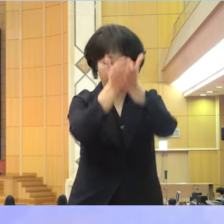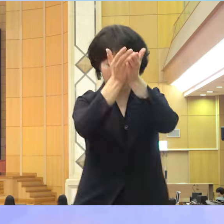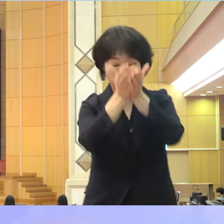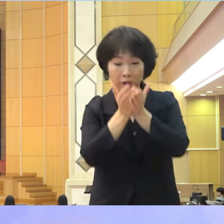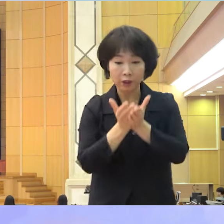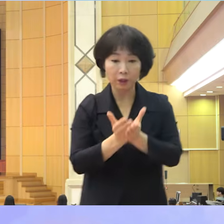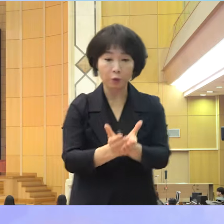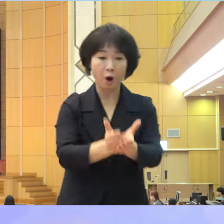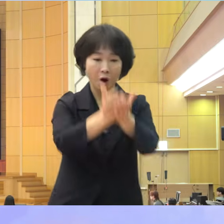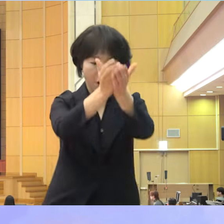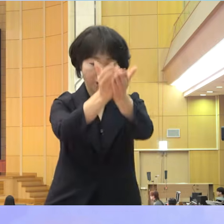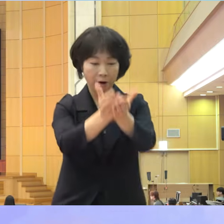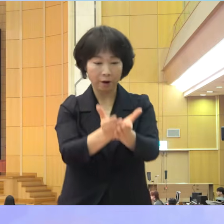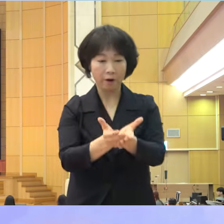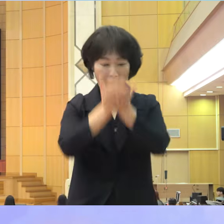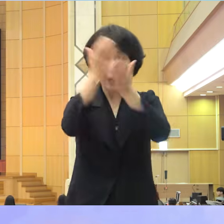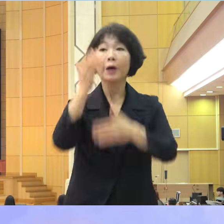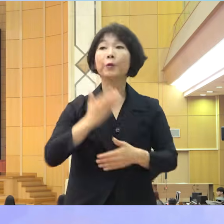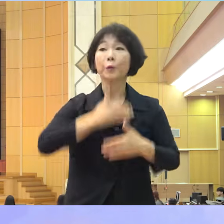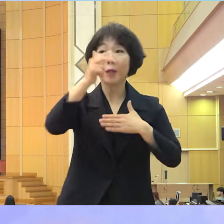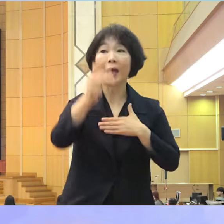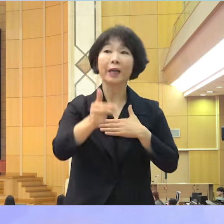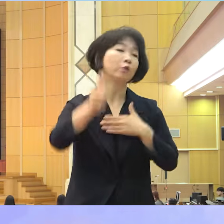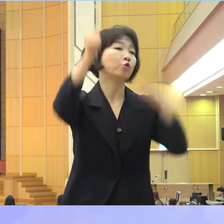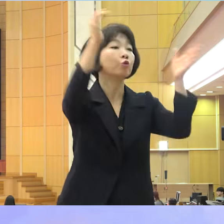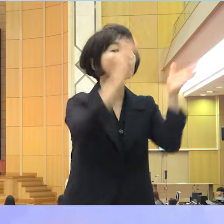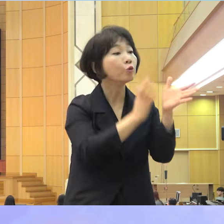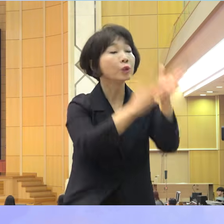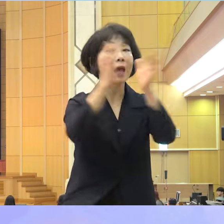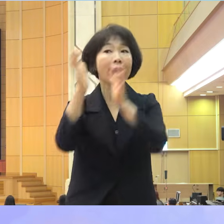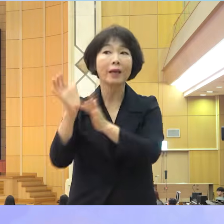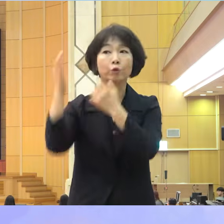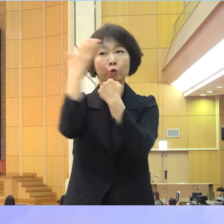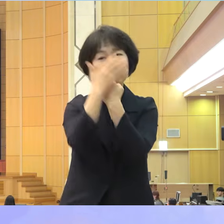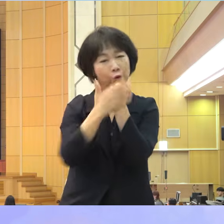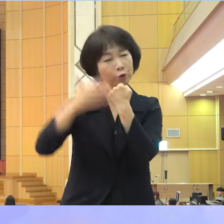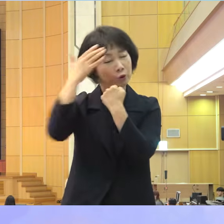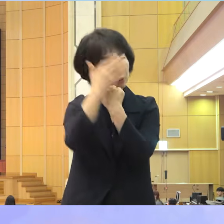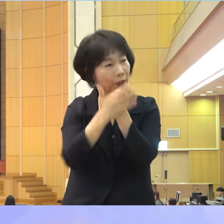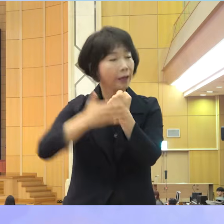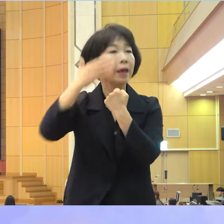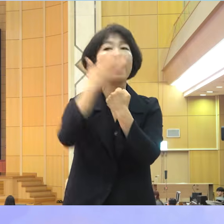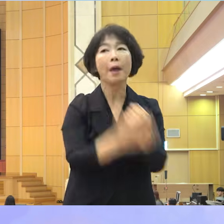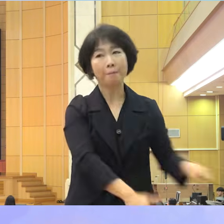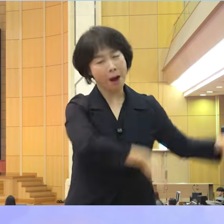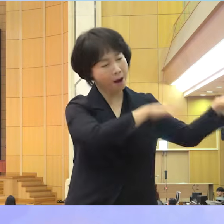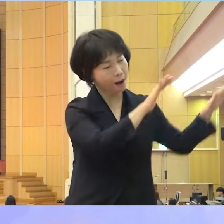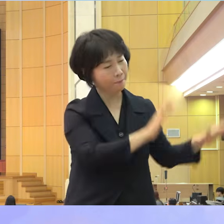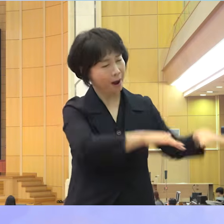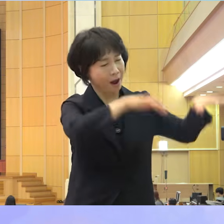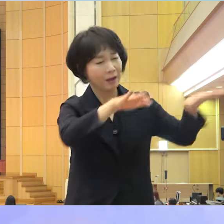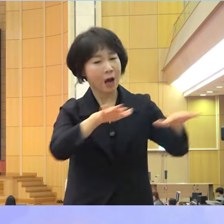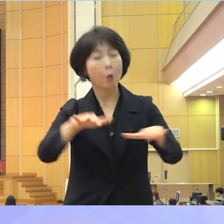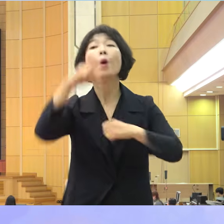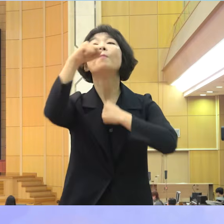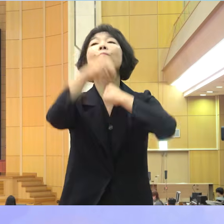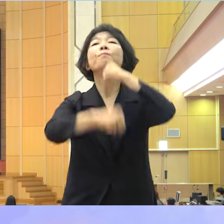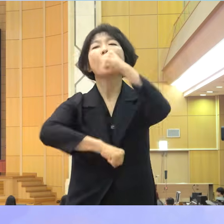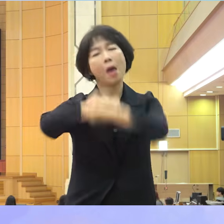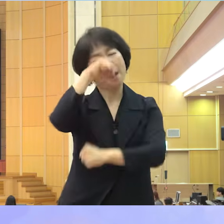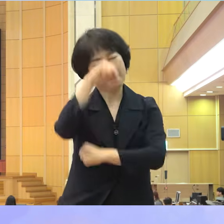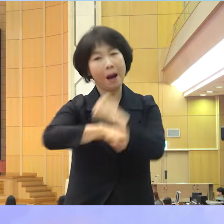창파에 배 띄워 내 주 예수 은혜의